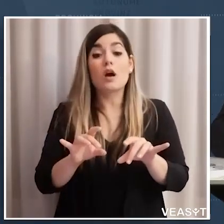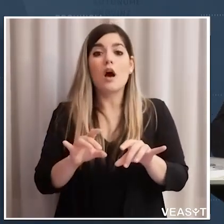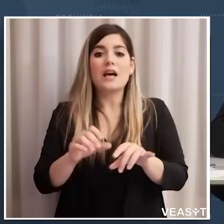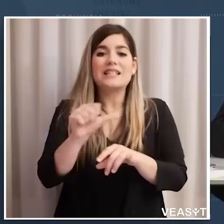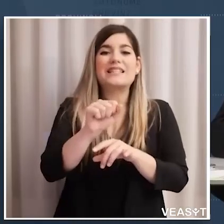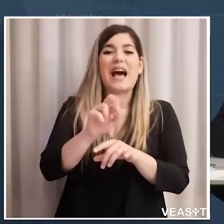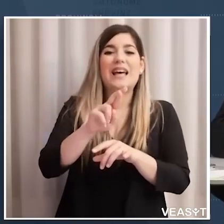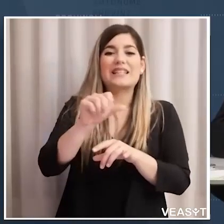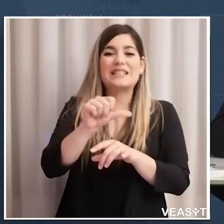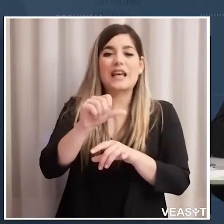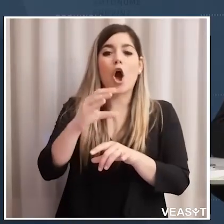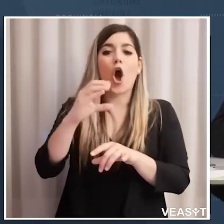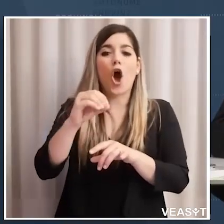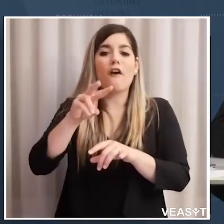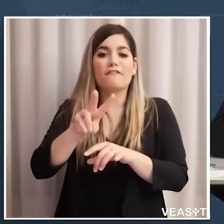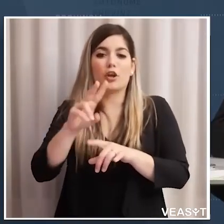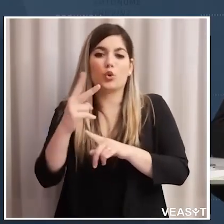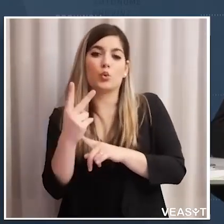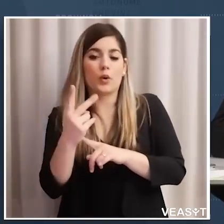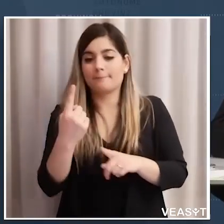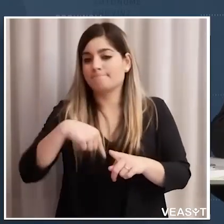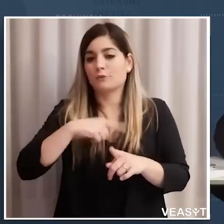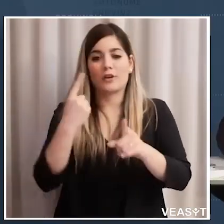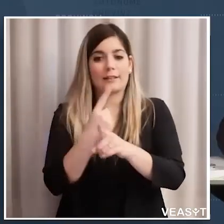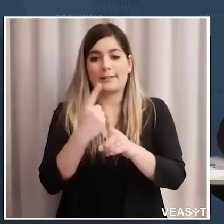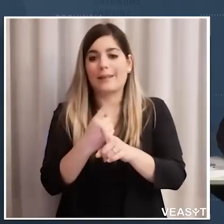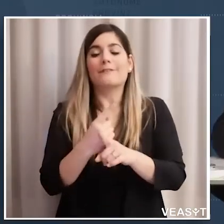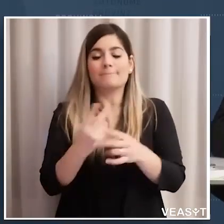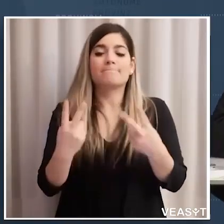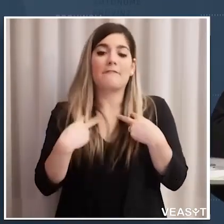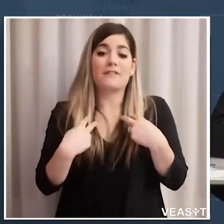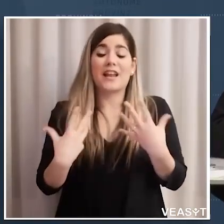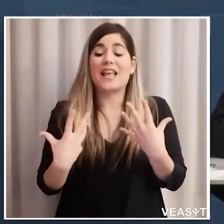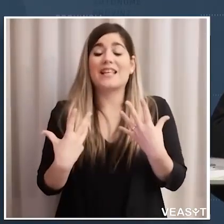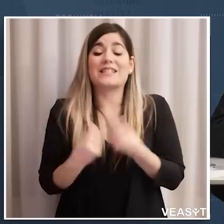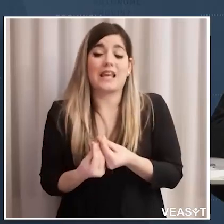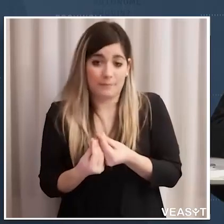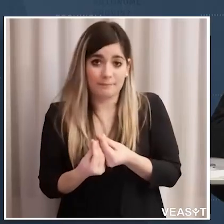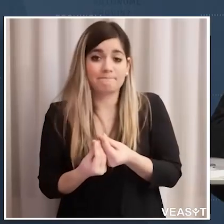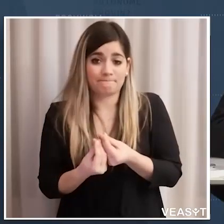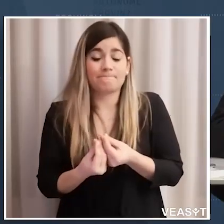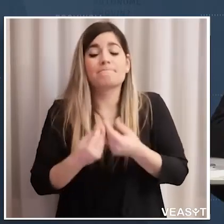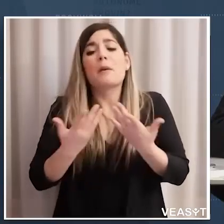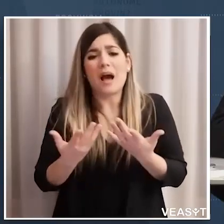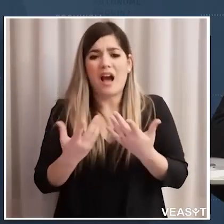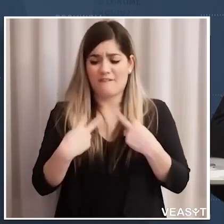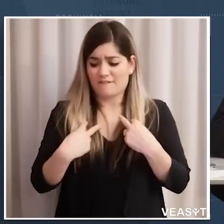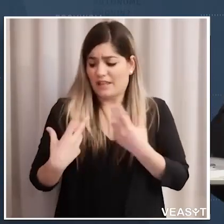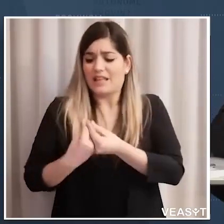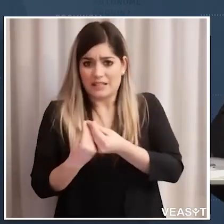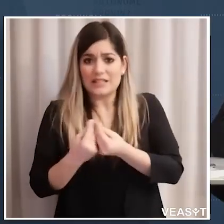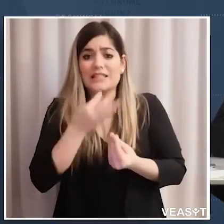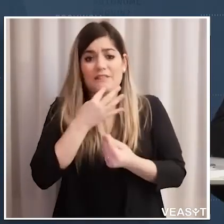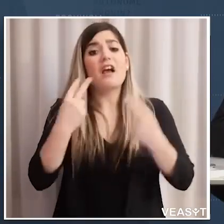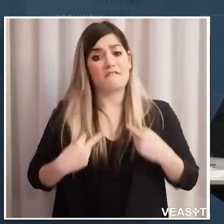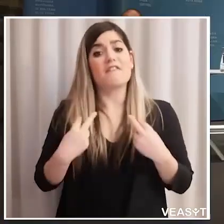SARS-CoV-2 dovremo convivere per un bel po'. E quindi convivere vuol dire anche vivere. Ecco perché è stato oggi presentato e